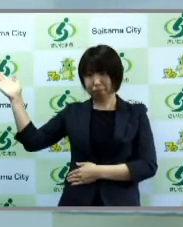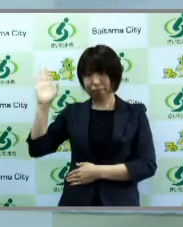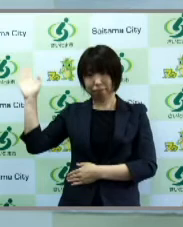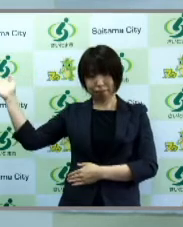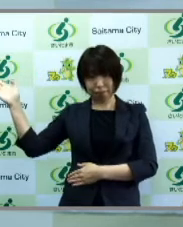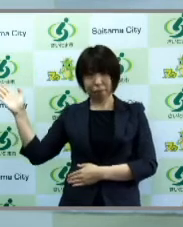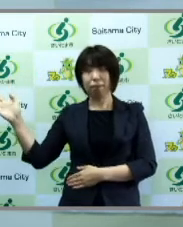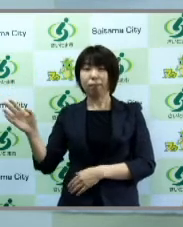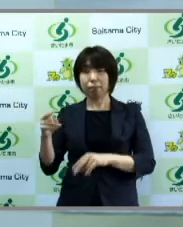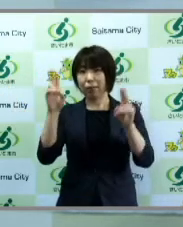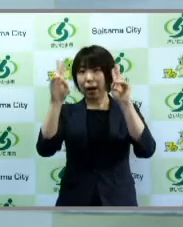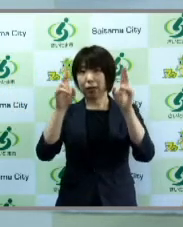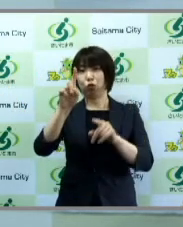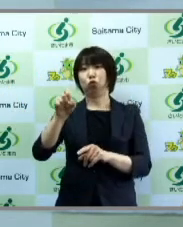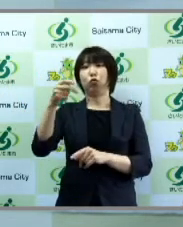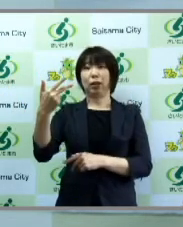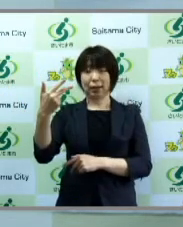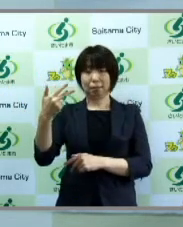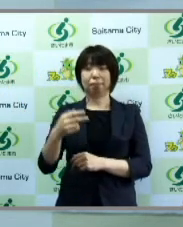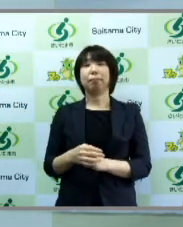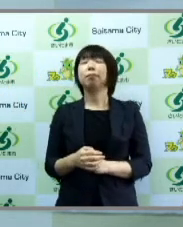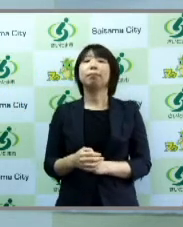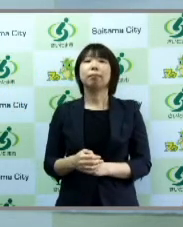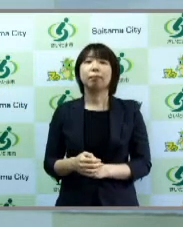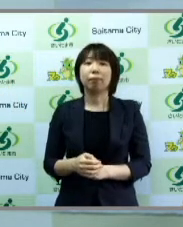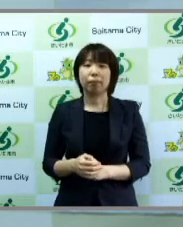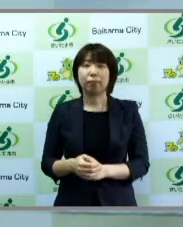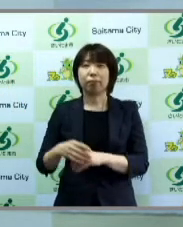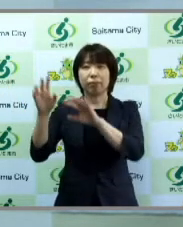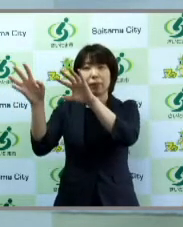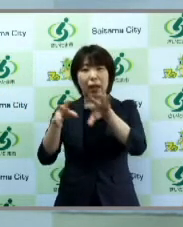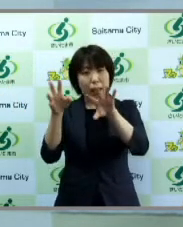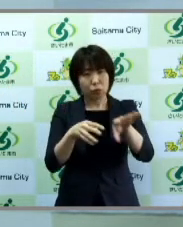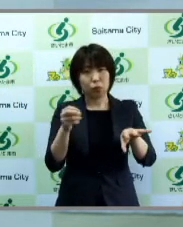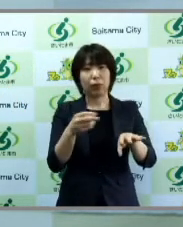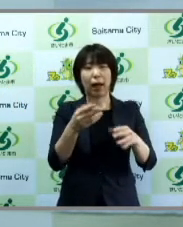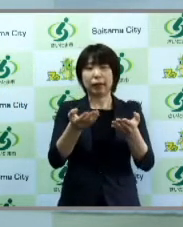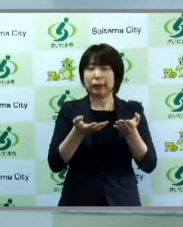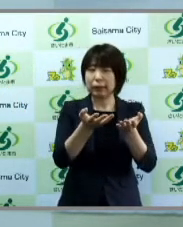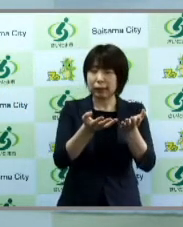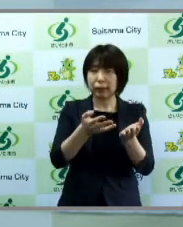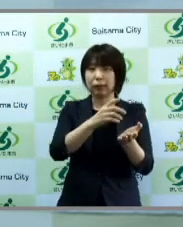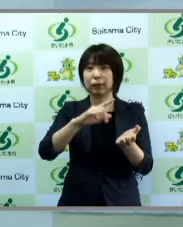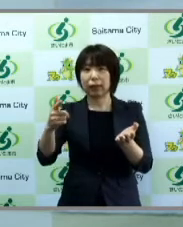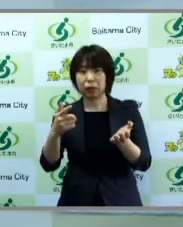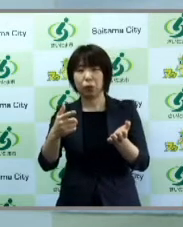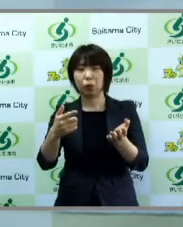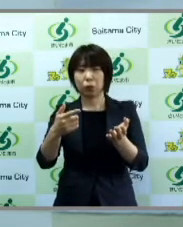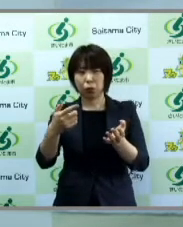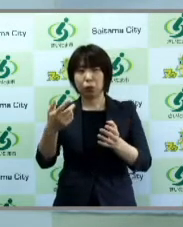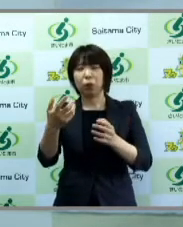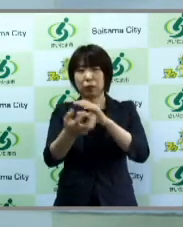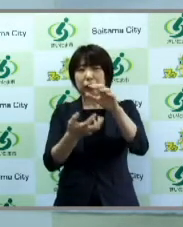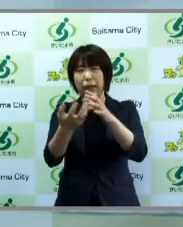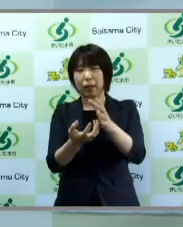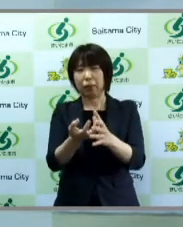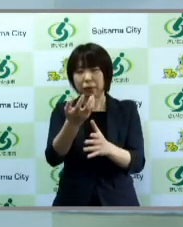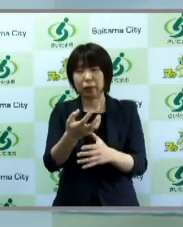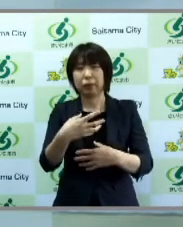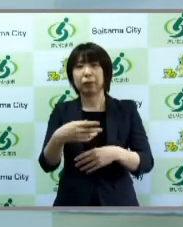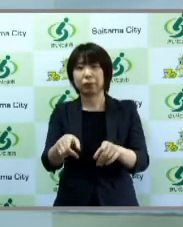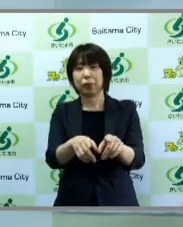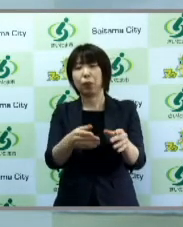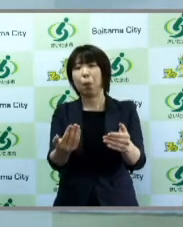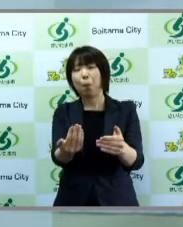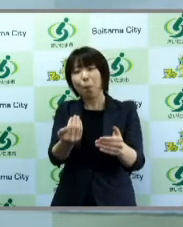になります。台風や地震などいつ起こるかわからない災害に事前に備え災害廃棄物が発生した際